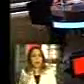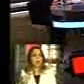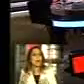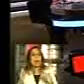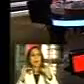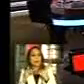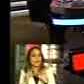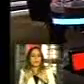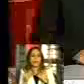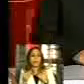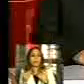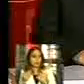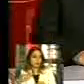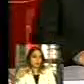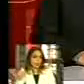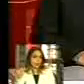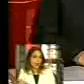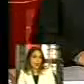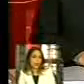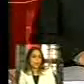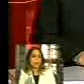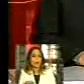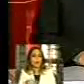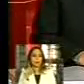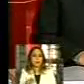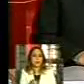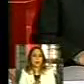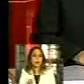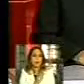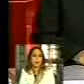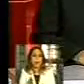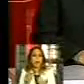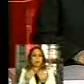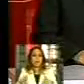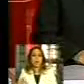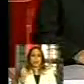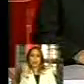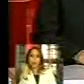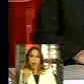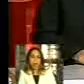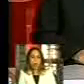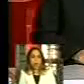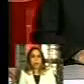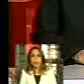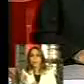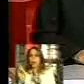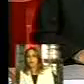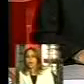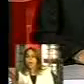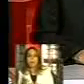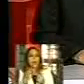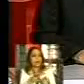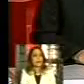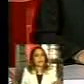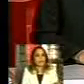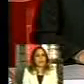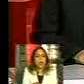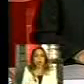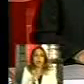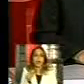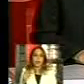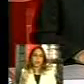שוויון לחילופים יהיה בה, וגם היא צריכה לקבוע את הגבולות של הכוח, מה יכולים ולא יכולים לעשות בעלי הכוח, עם